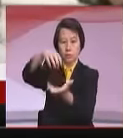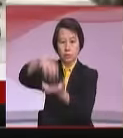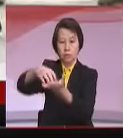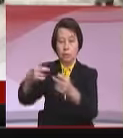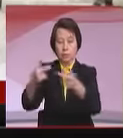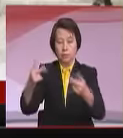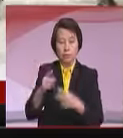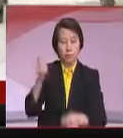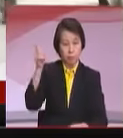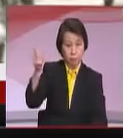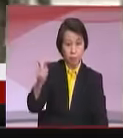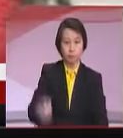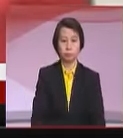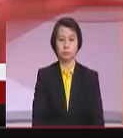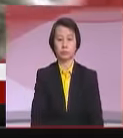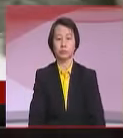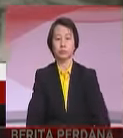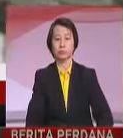sana.